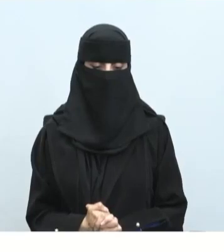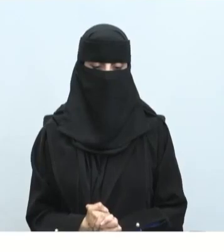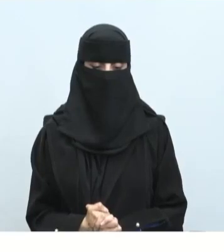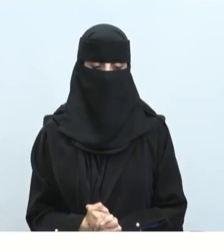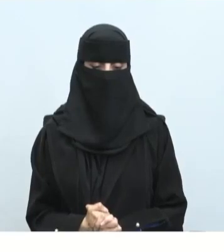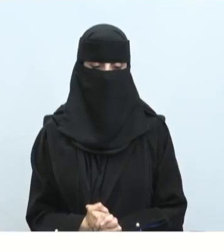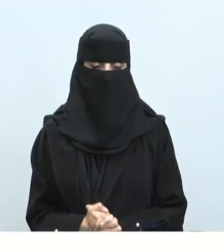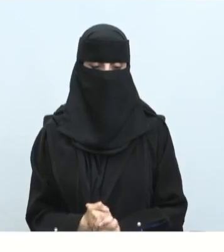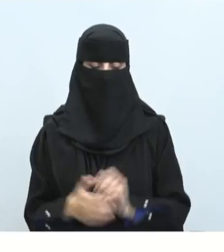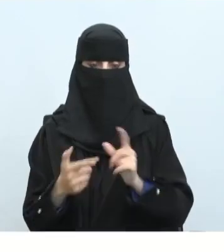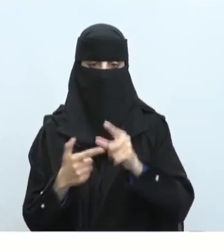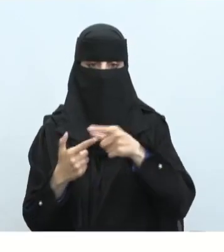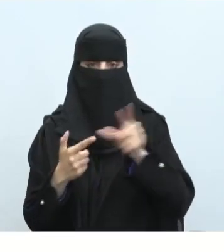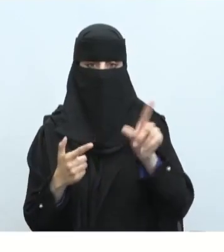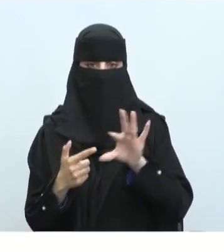الخبر